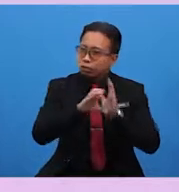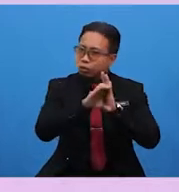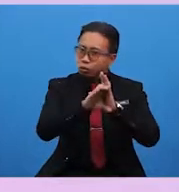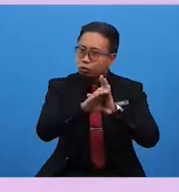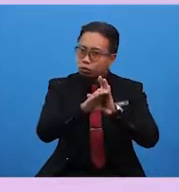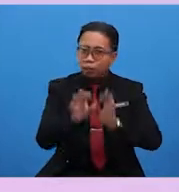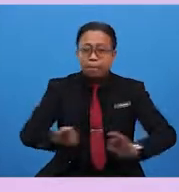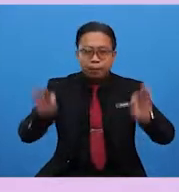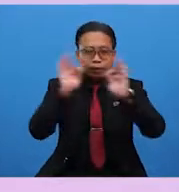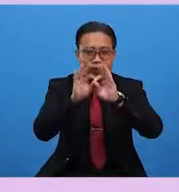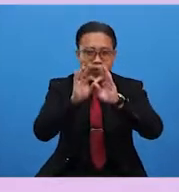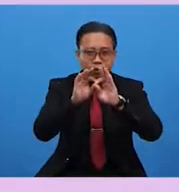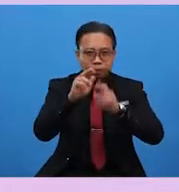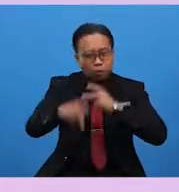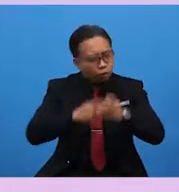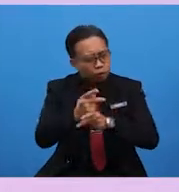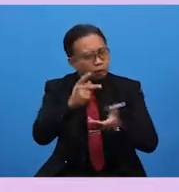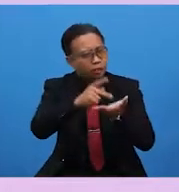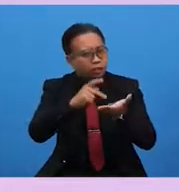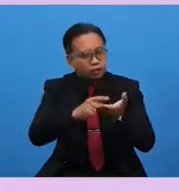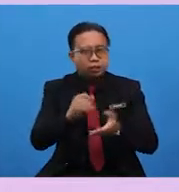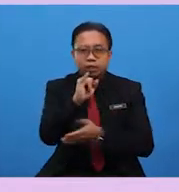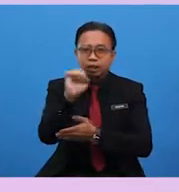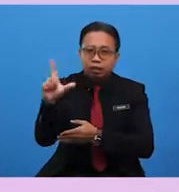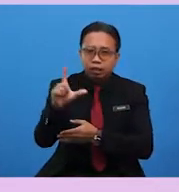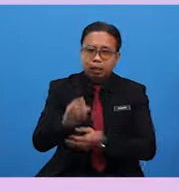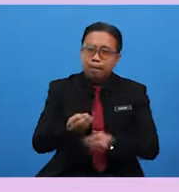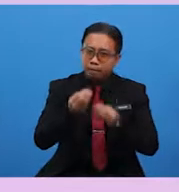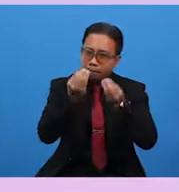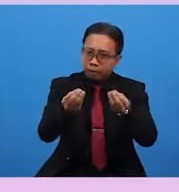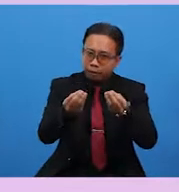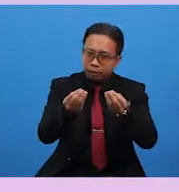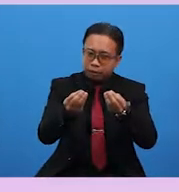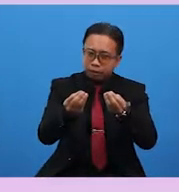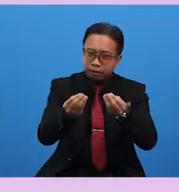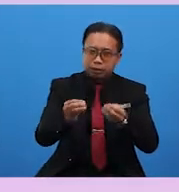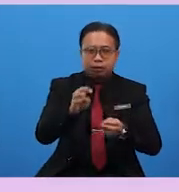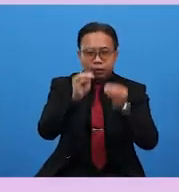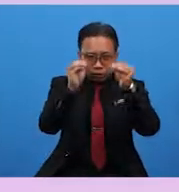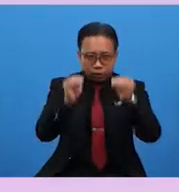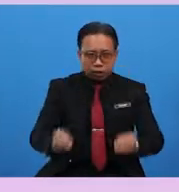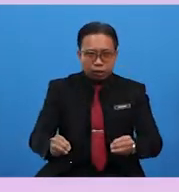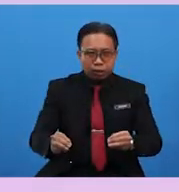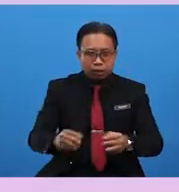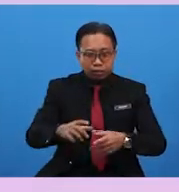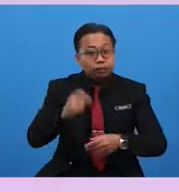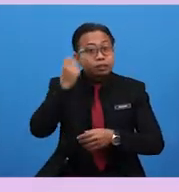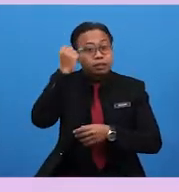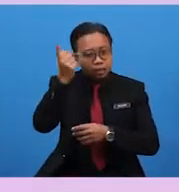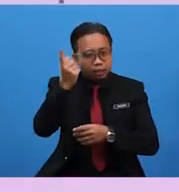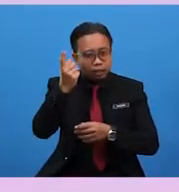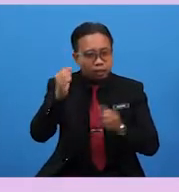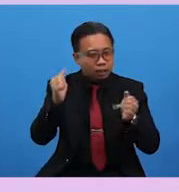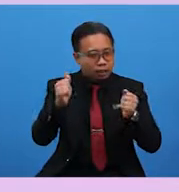yang boleh dinyatakan oleh Plaza ialah memberi kesadaran kepada masyarakat melalui hasil